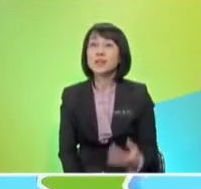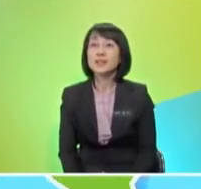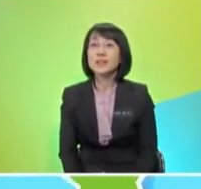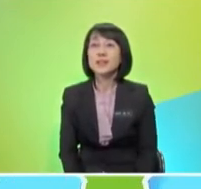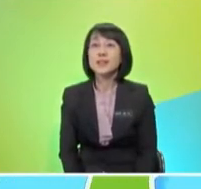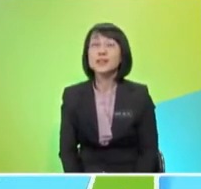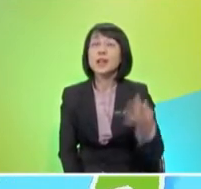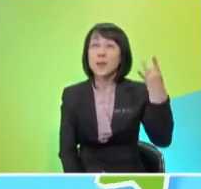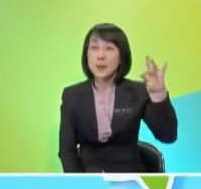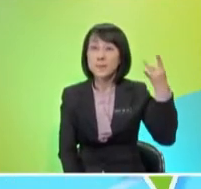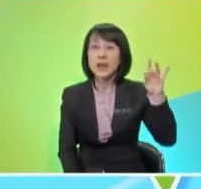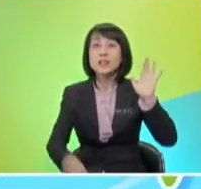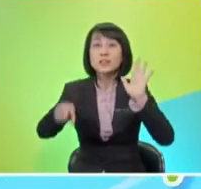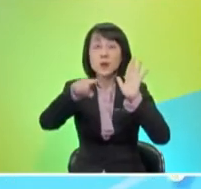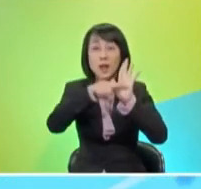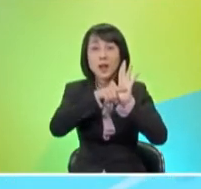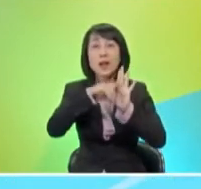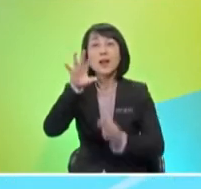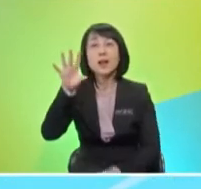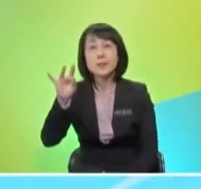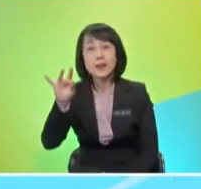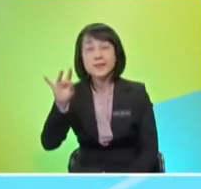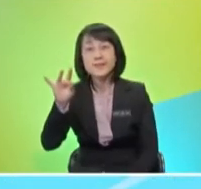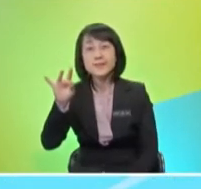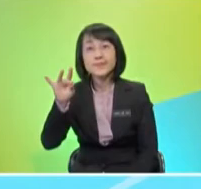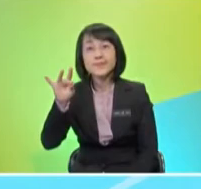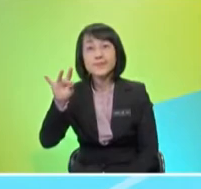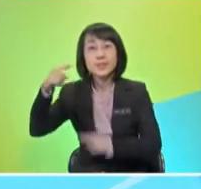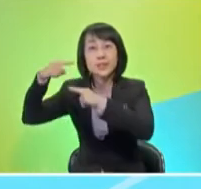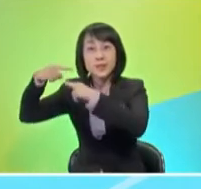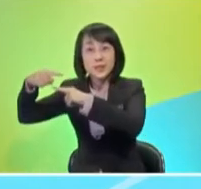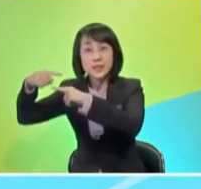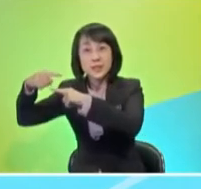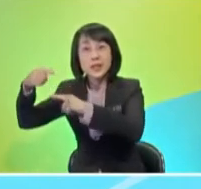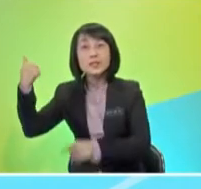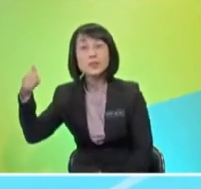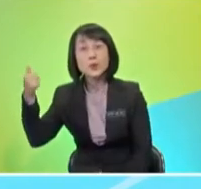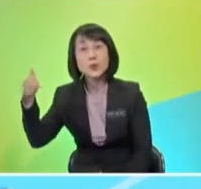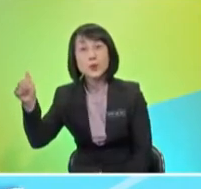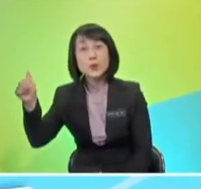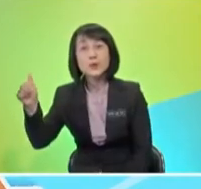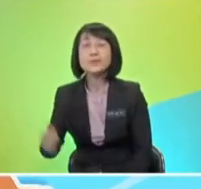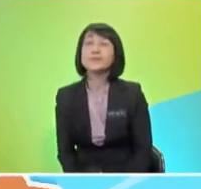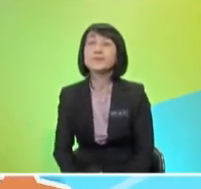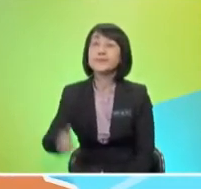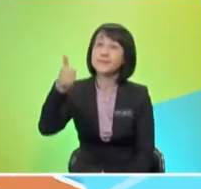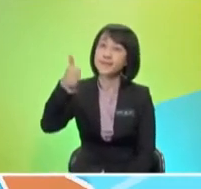18 dolar 8 sama dengan 10 oke